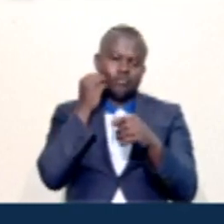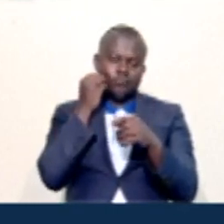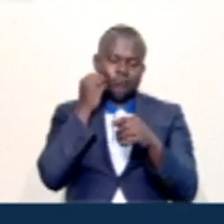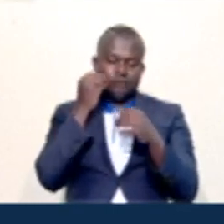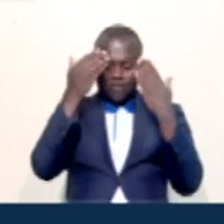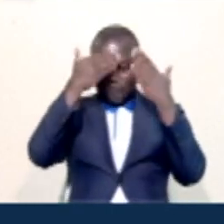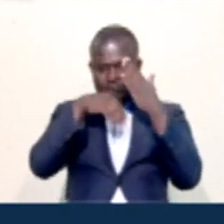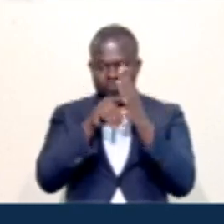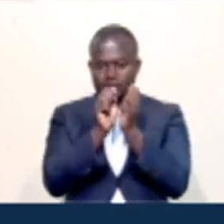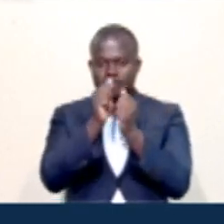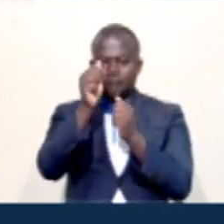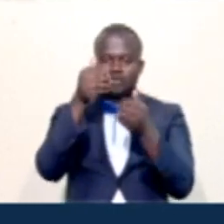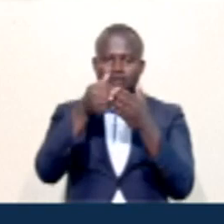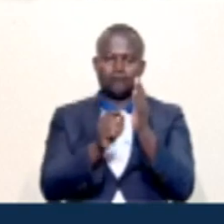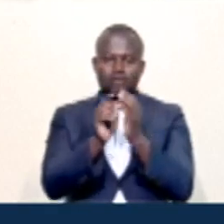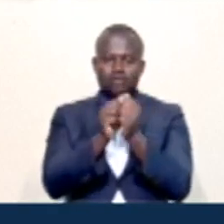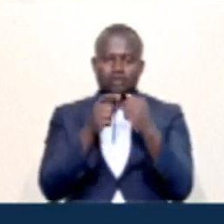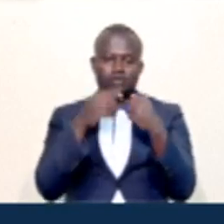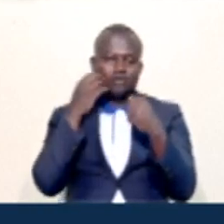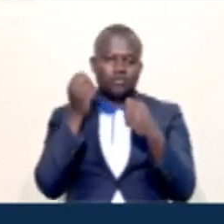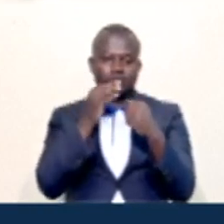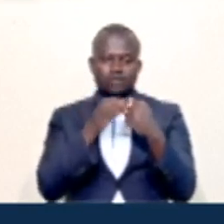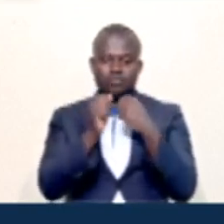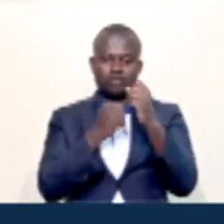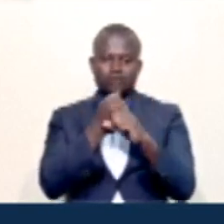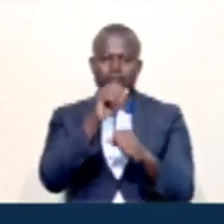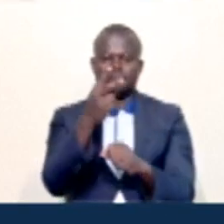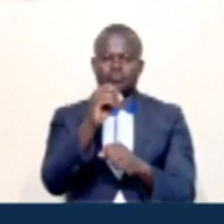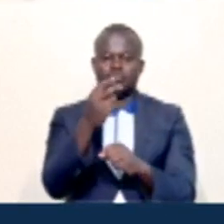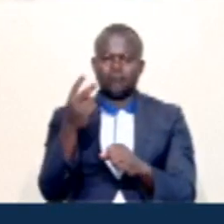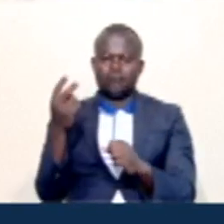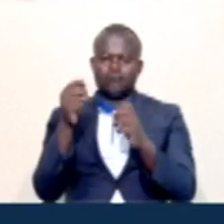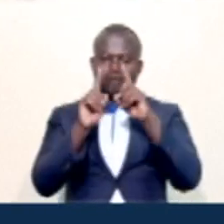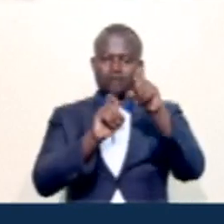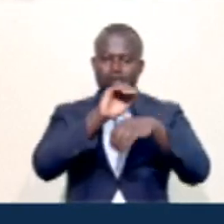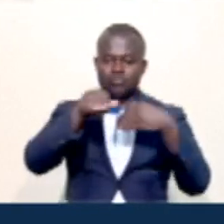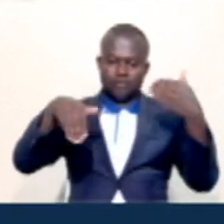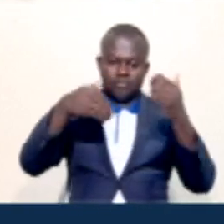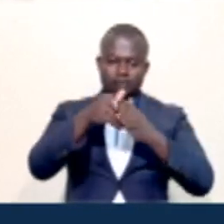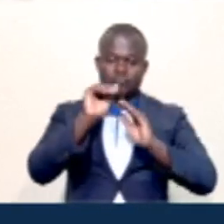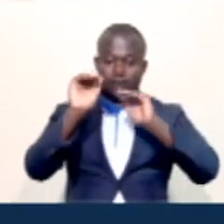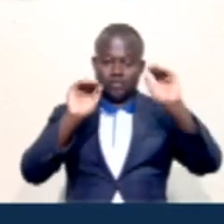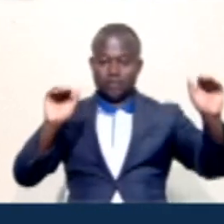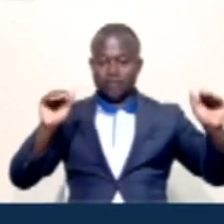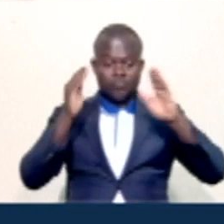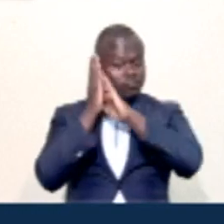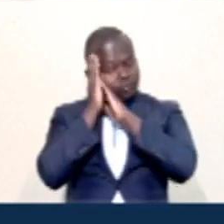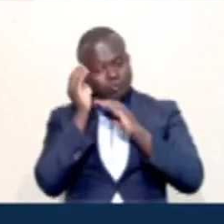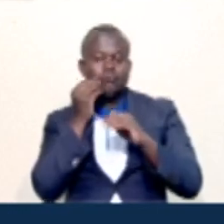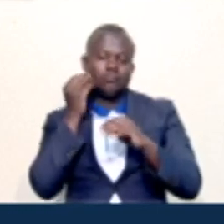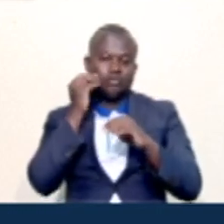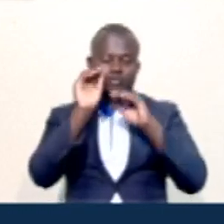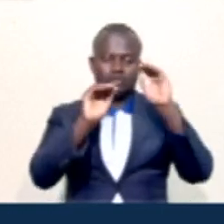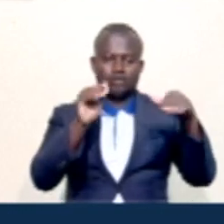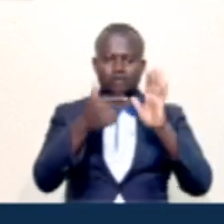ry'itariki ya 15 rishyira 16 kanama mwaka w'2022, ibibazo byose bizabazwa abaturage baraye mu rugo birimo